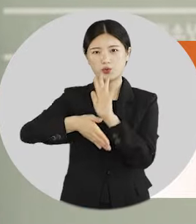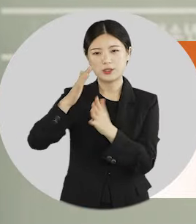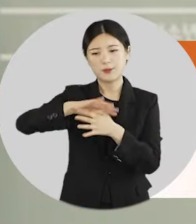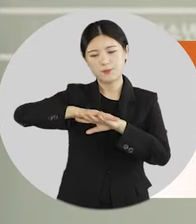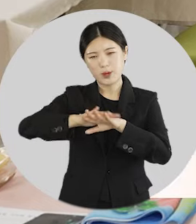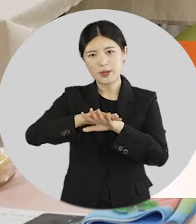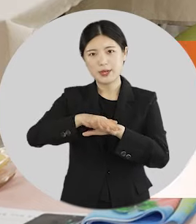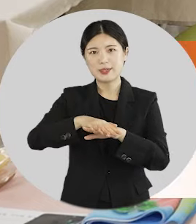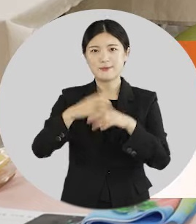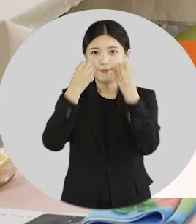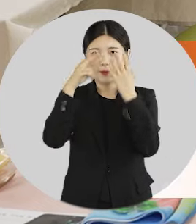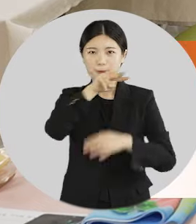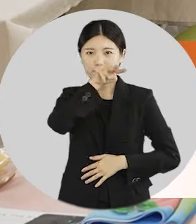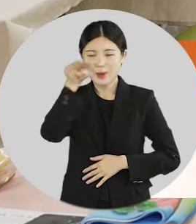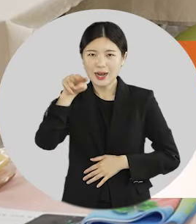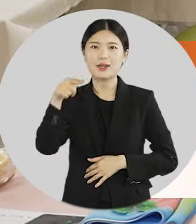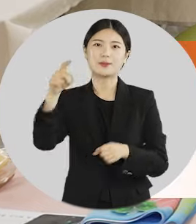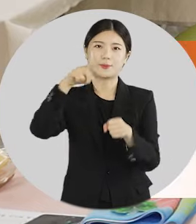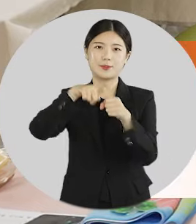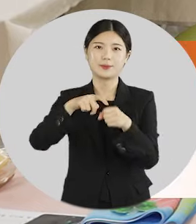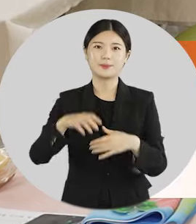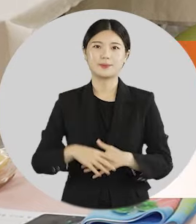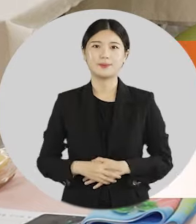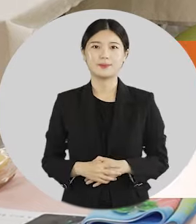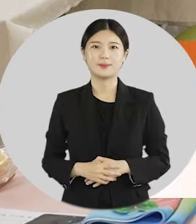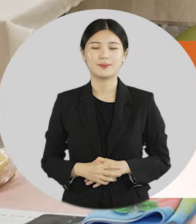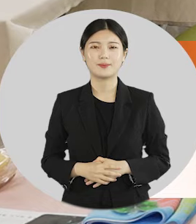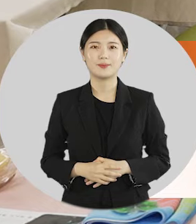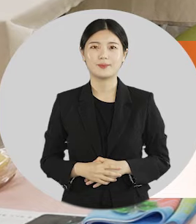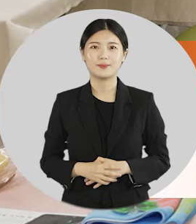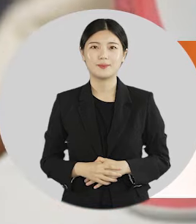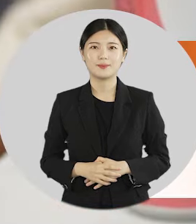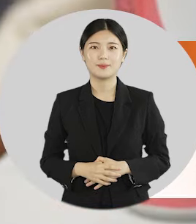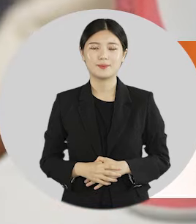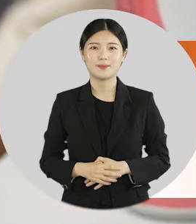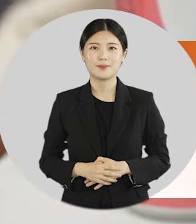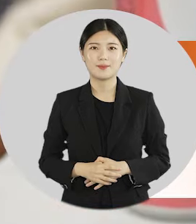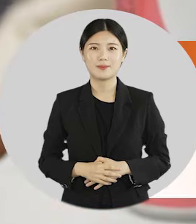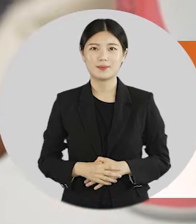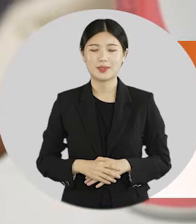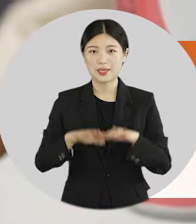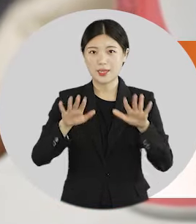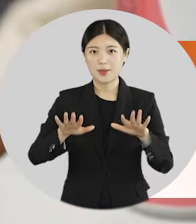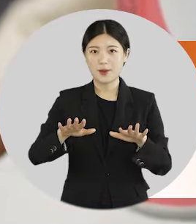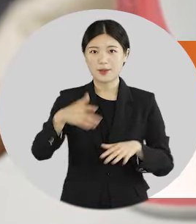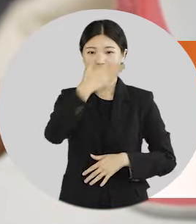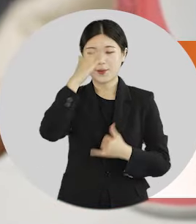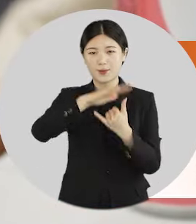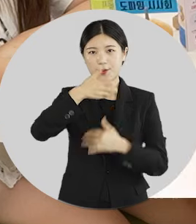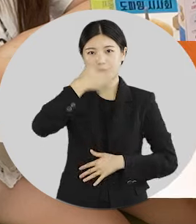개발하여 공주시를 새로운 관점으로 바라볼 수 있도록 돕기 위함에 그 목적이 있는데요.